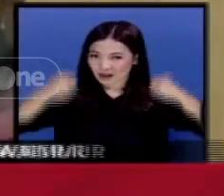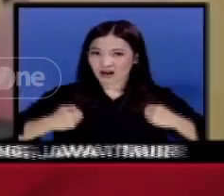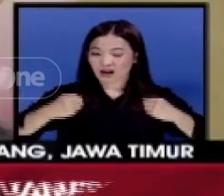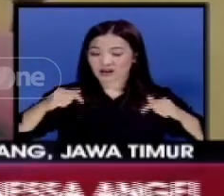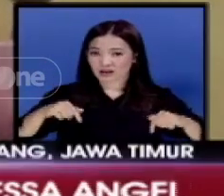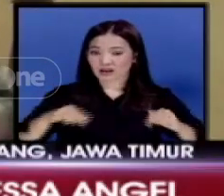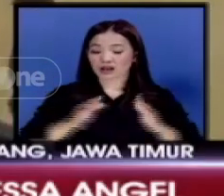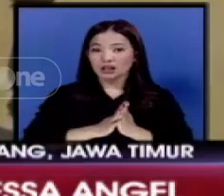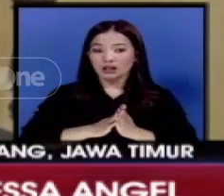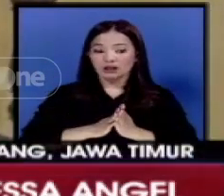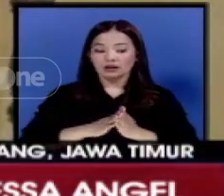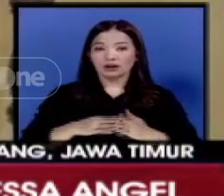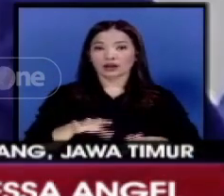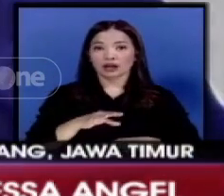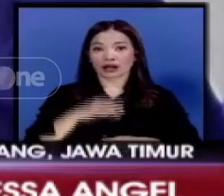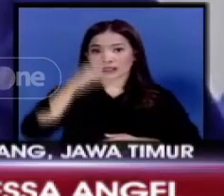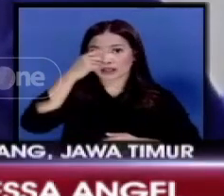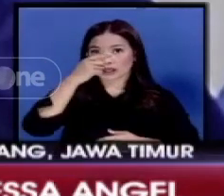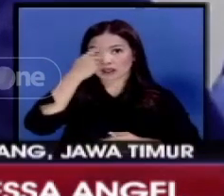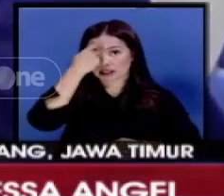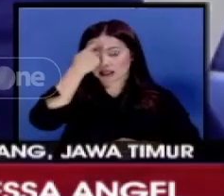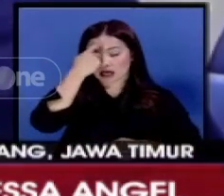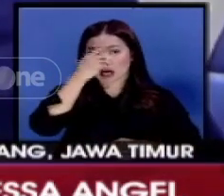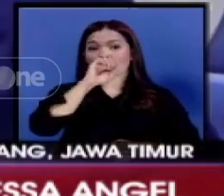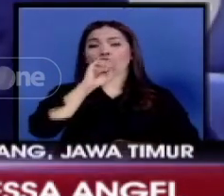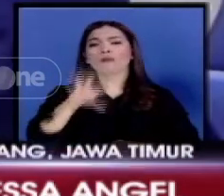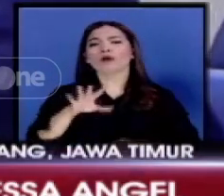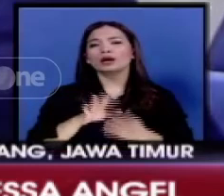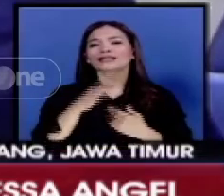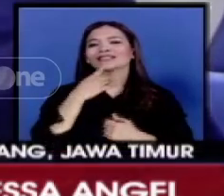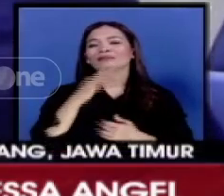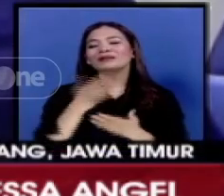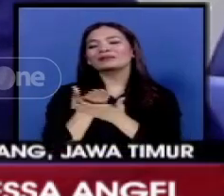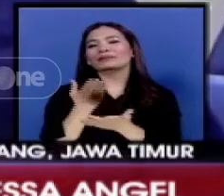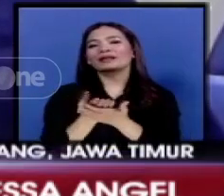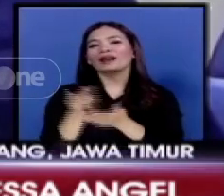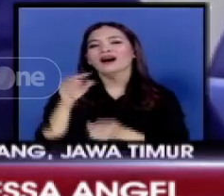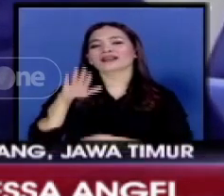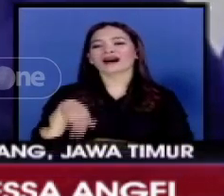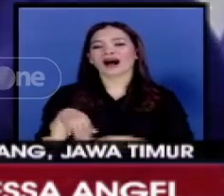terdakwa juga menyampaikan meminta keringanan hukum.